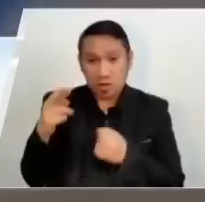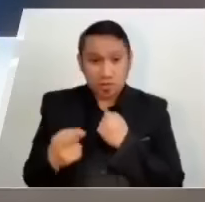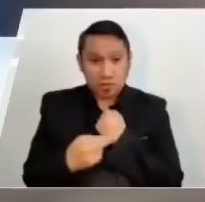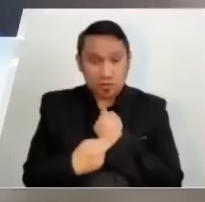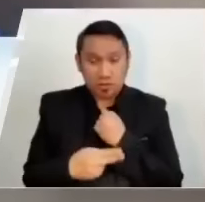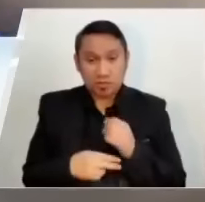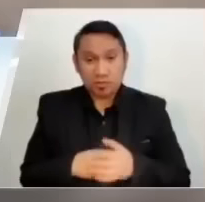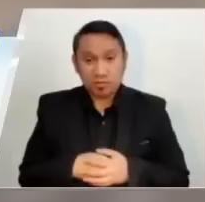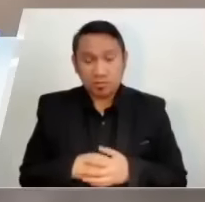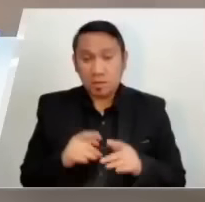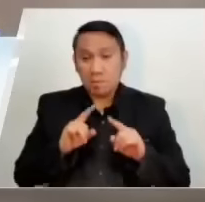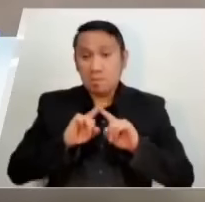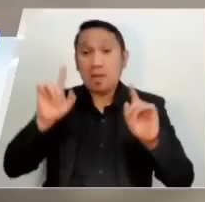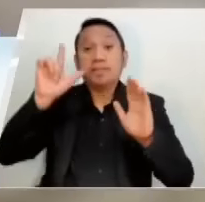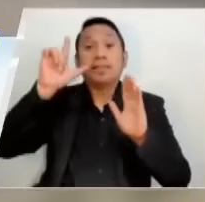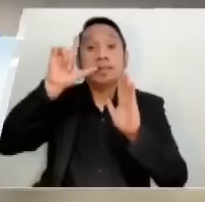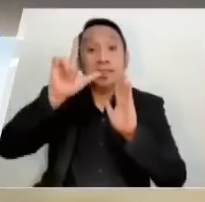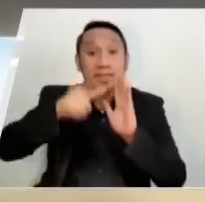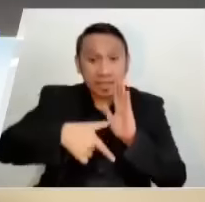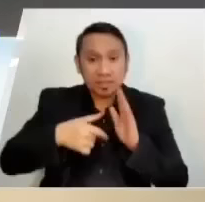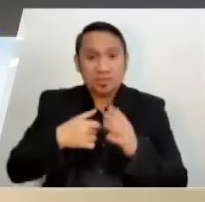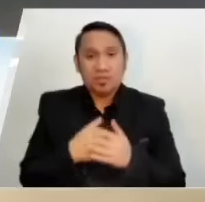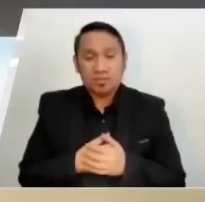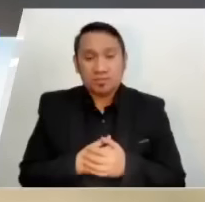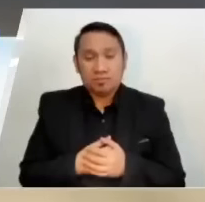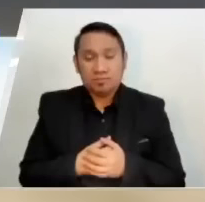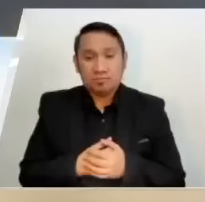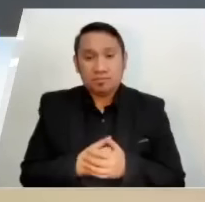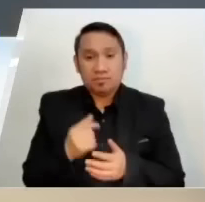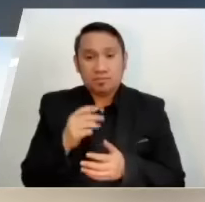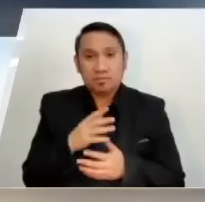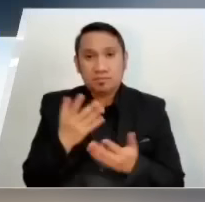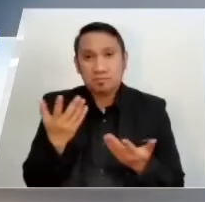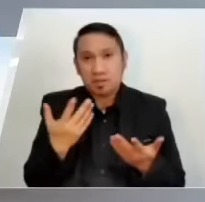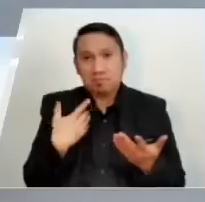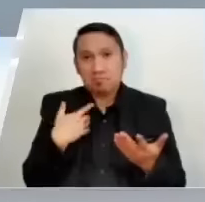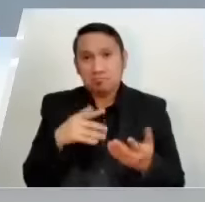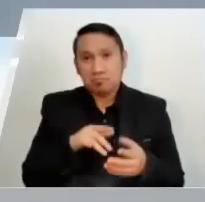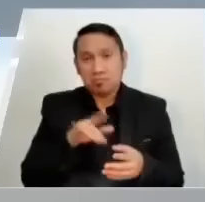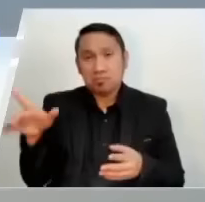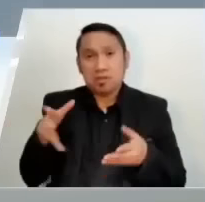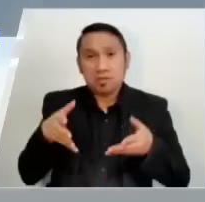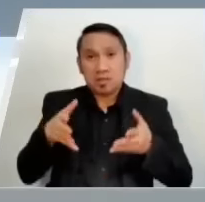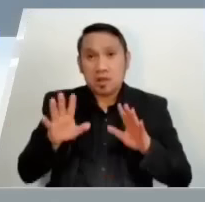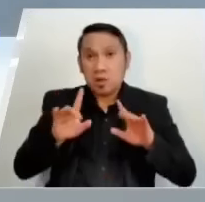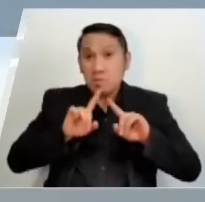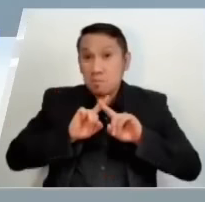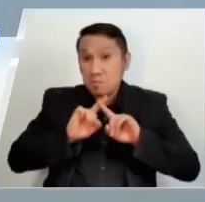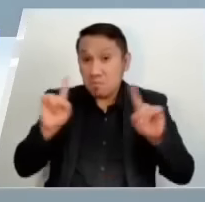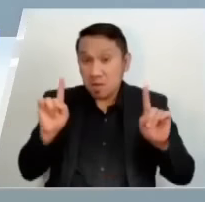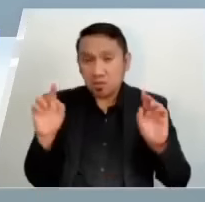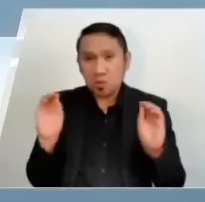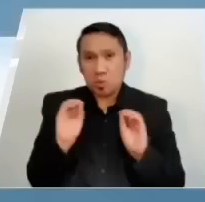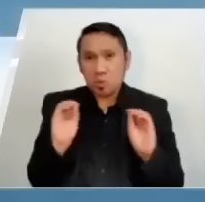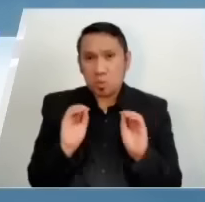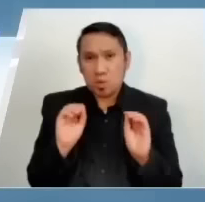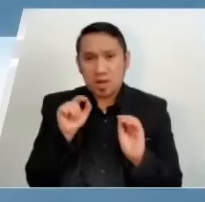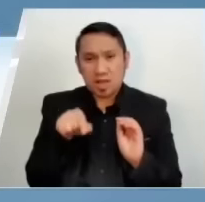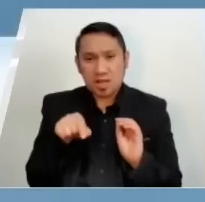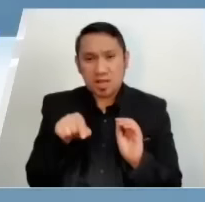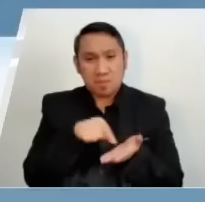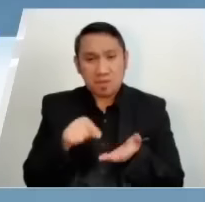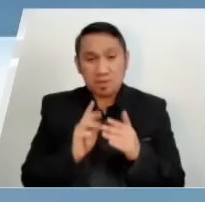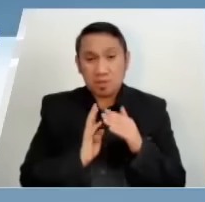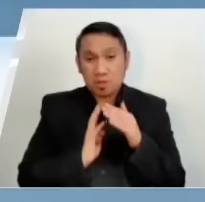Bigla o manong nagpa-refund at pinagbigyan naman ni Elnor. Ang problema, wala pa ng down payment ang customer dahil